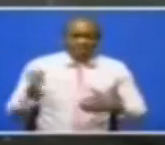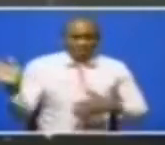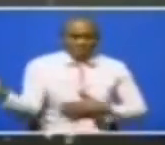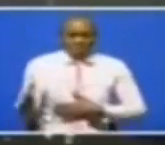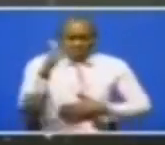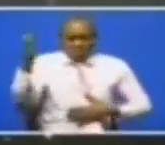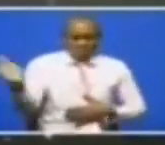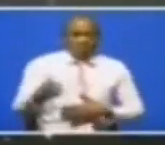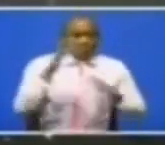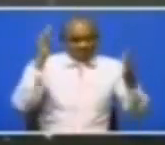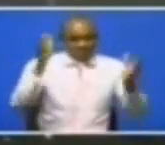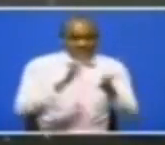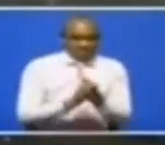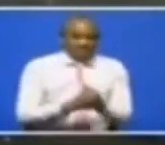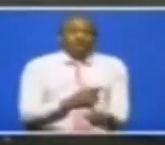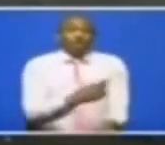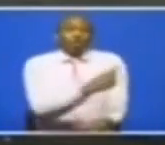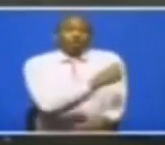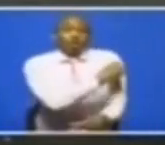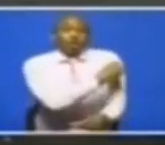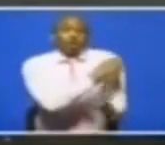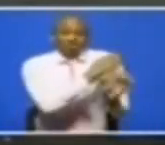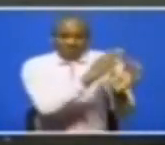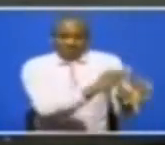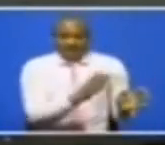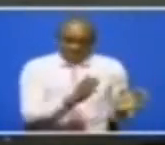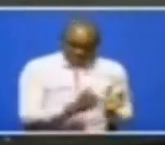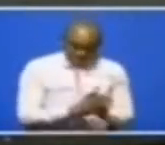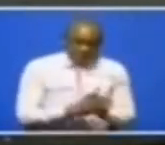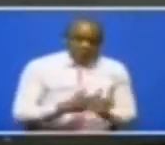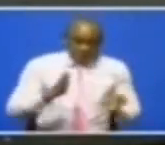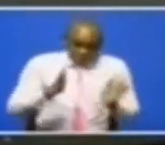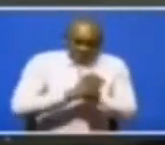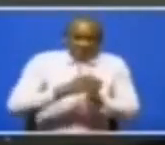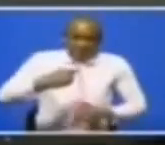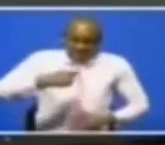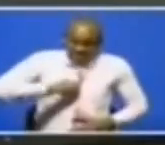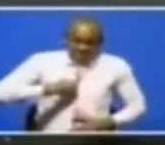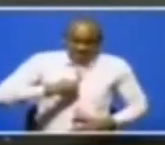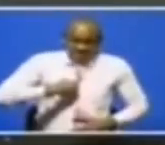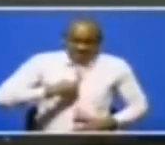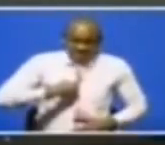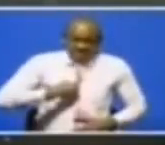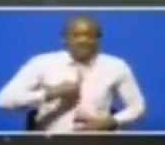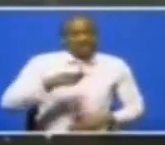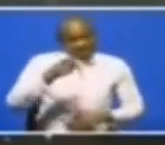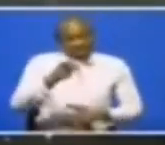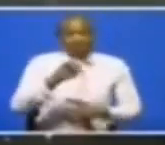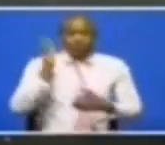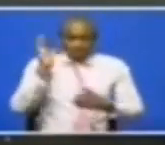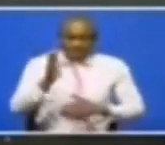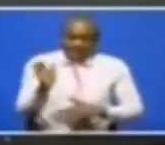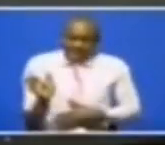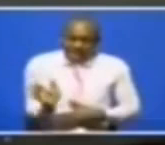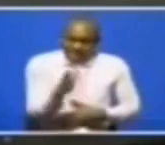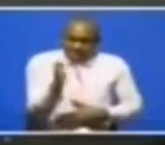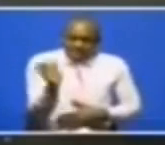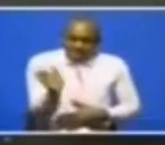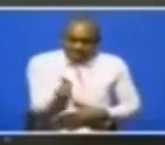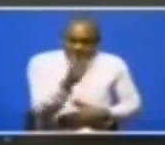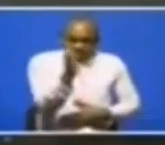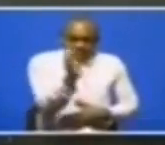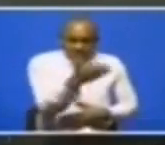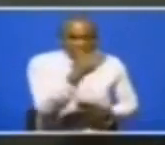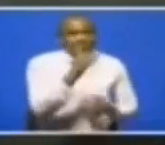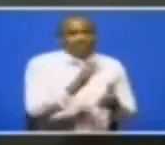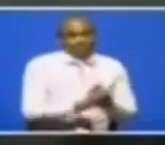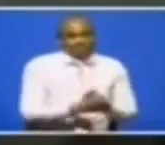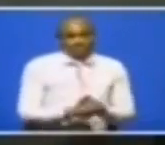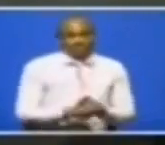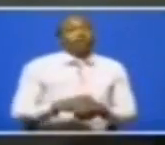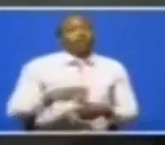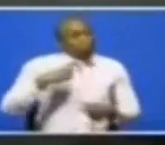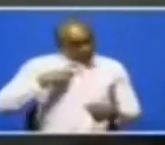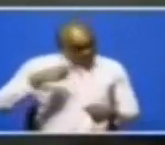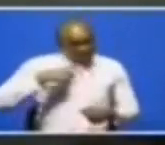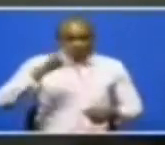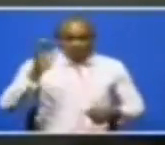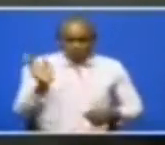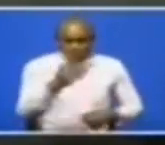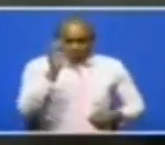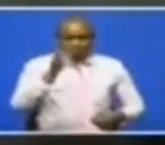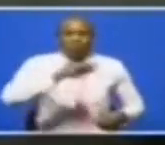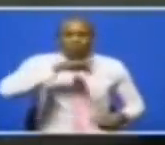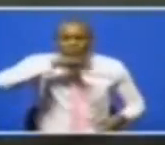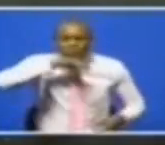mkubwa. Dr. Kavinga na Muthiora Kariara ndo huo ufagio ambao Kenya inahitaji. Tuje